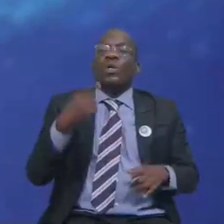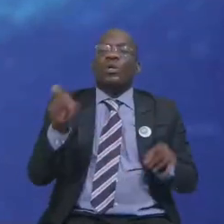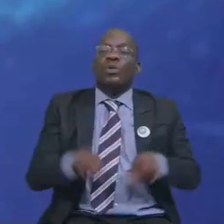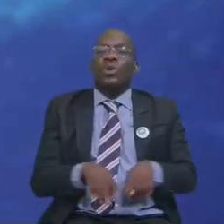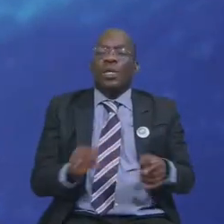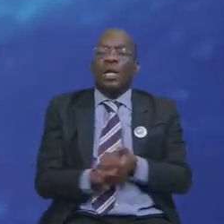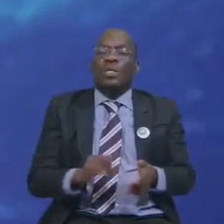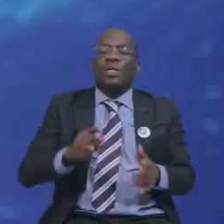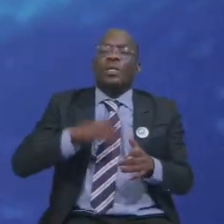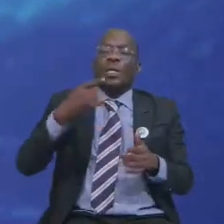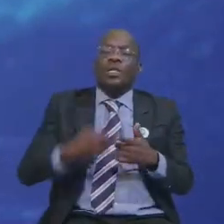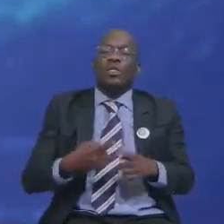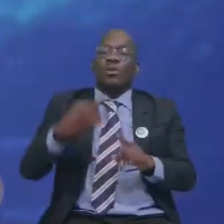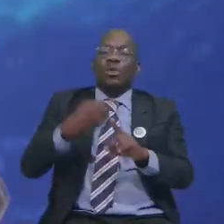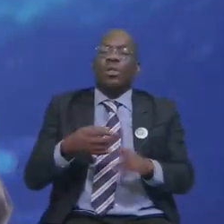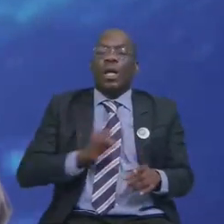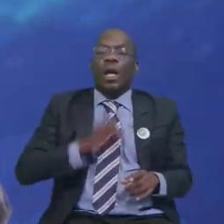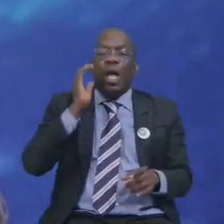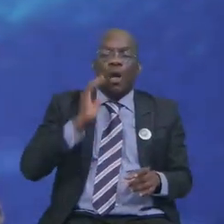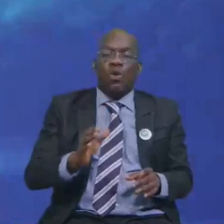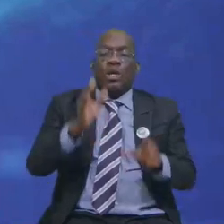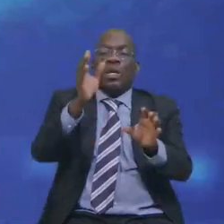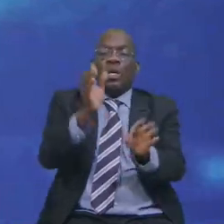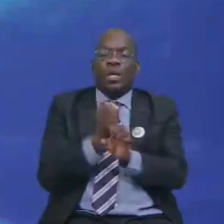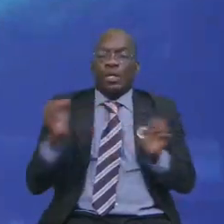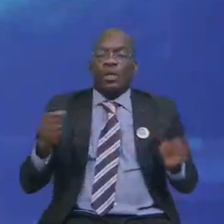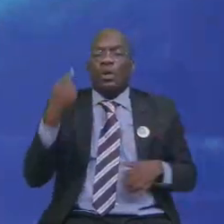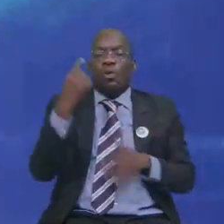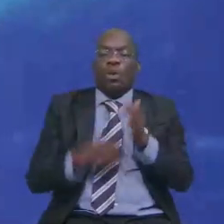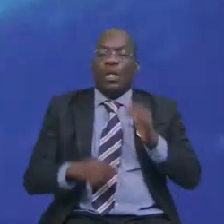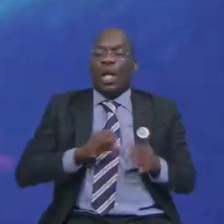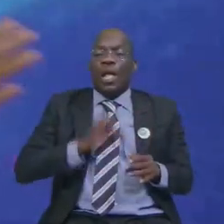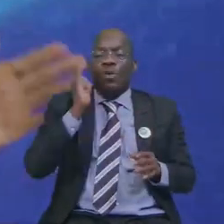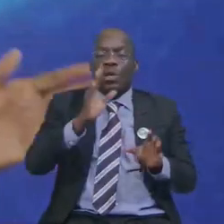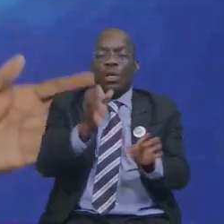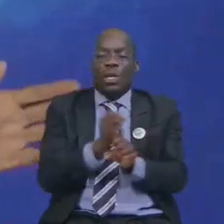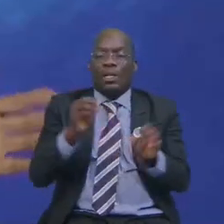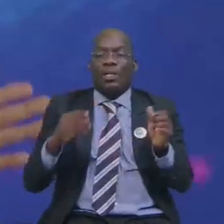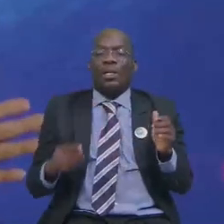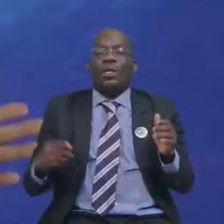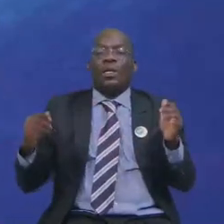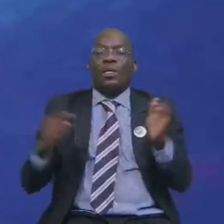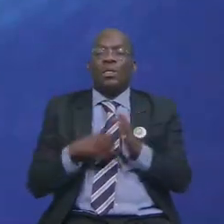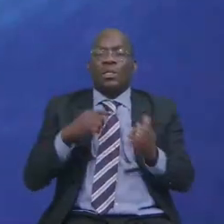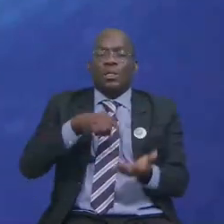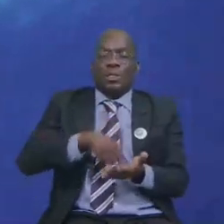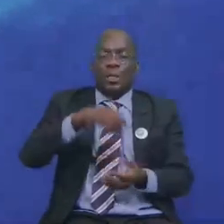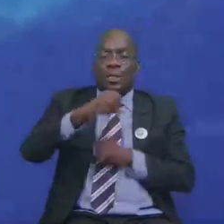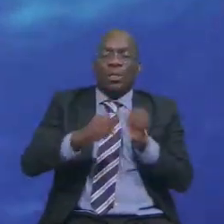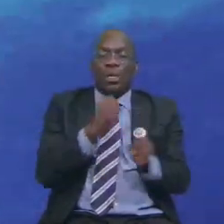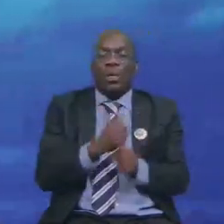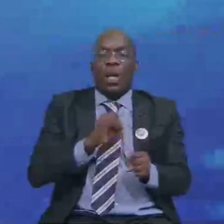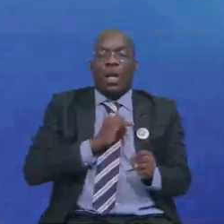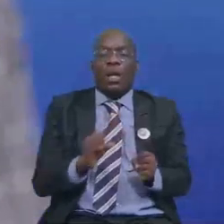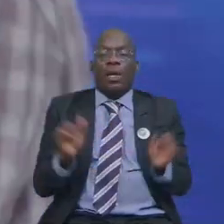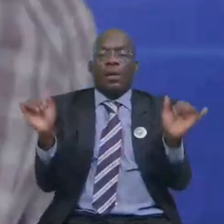donc à réaliser ce que je dois réaliser pour l'année et je mesure je mesure les